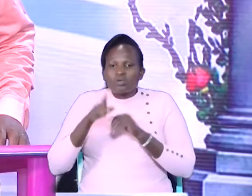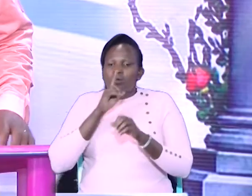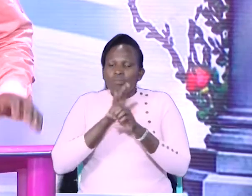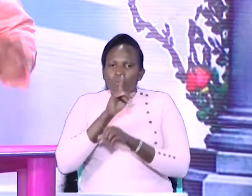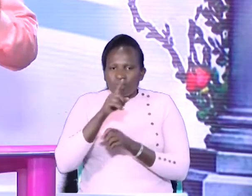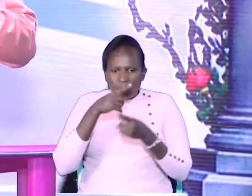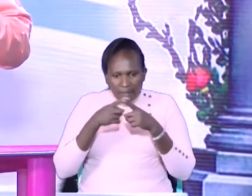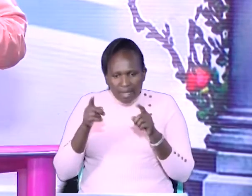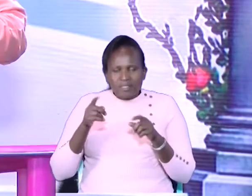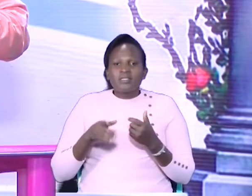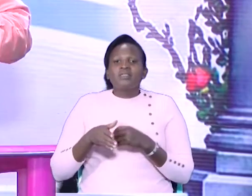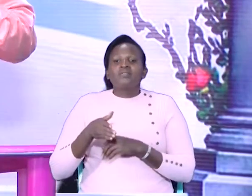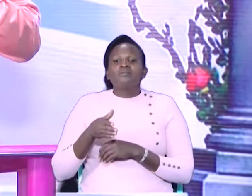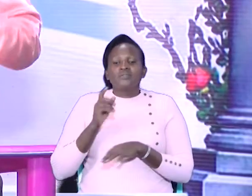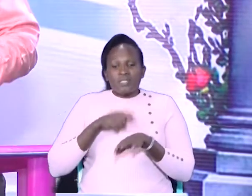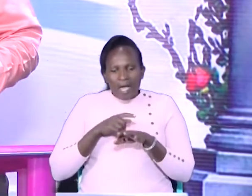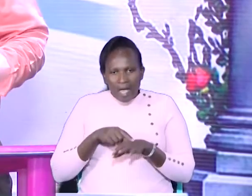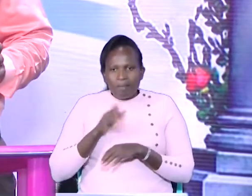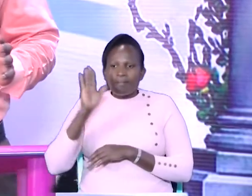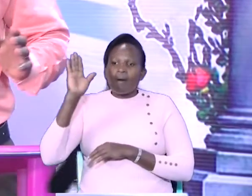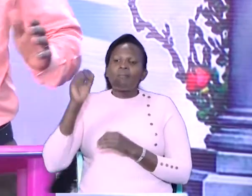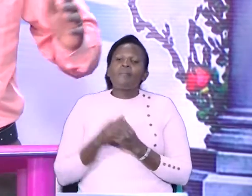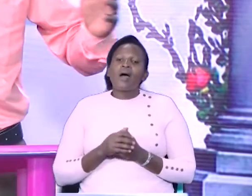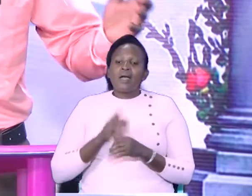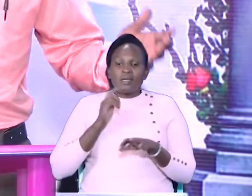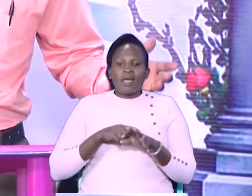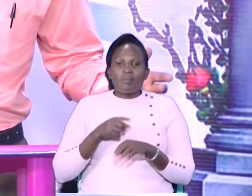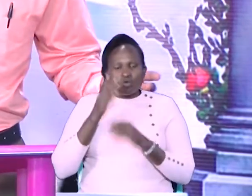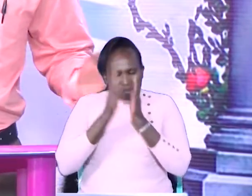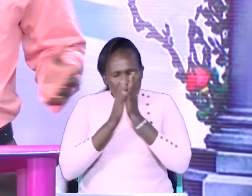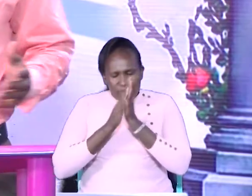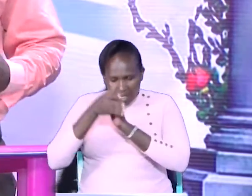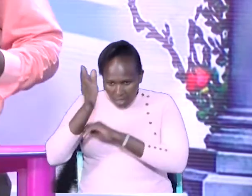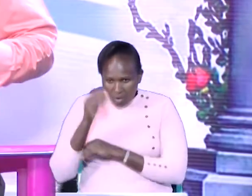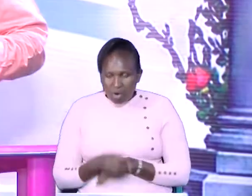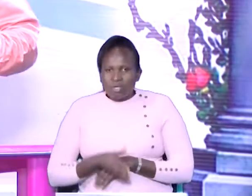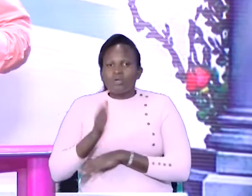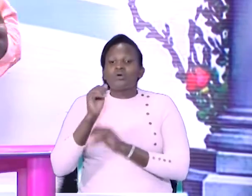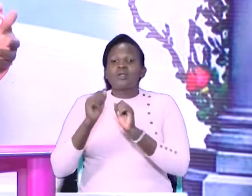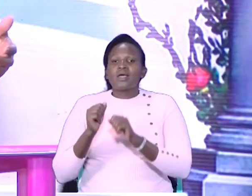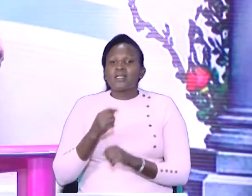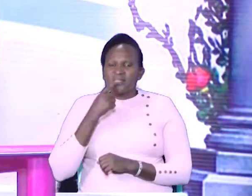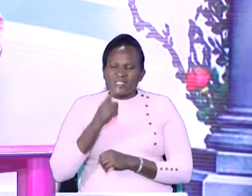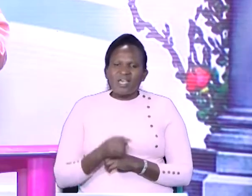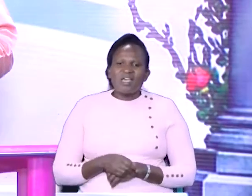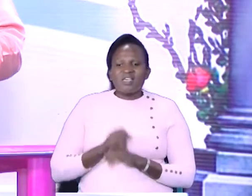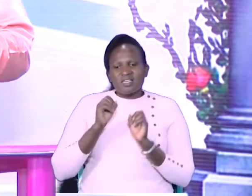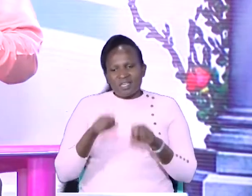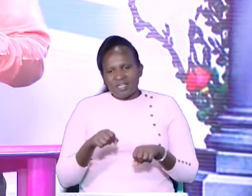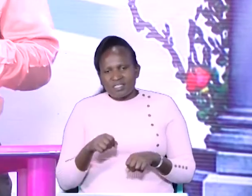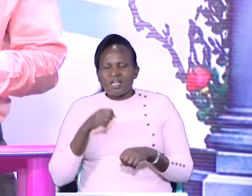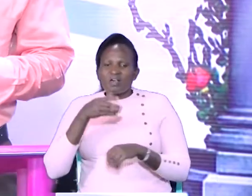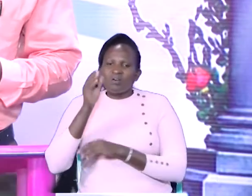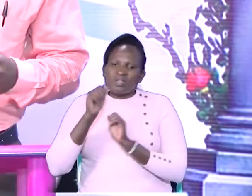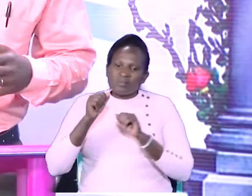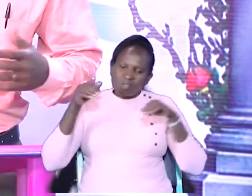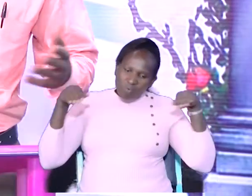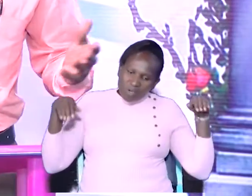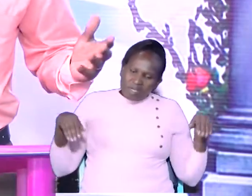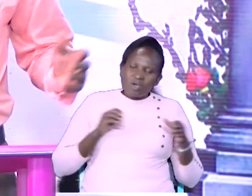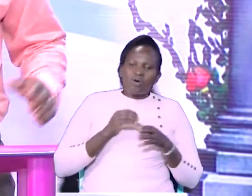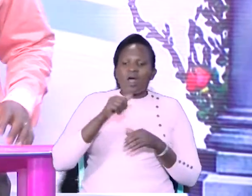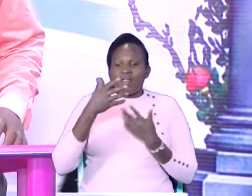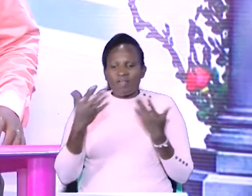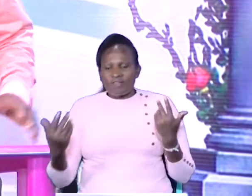but in his due wakati wake. Wakati unaomba Mungu, Mungu anaweza sema dio, Mungu anaweza sema gojea, ama